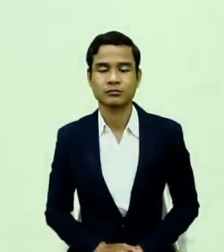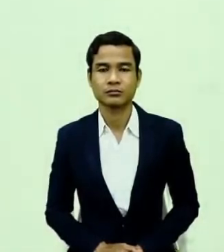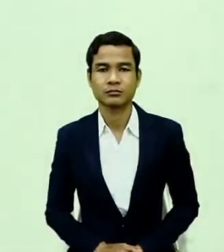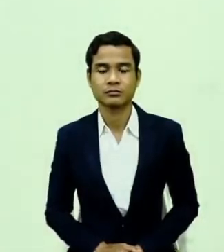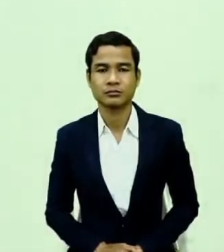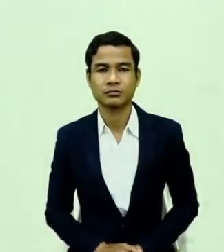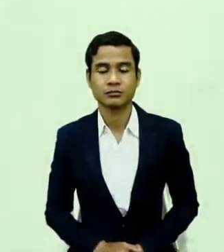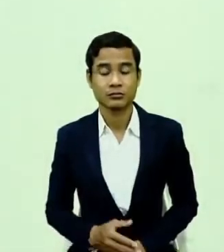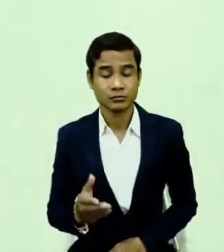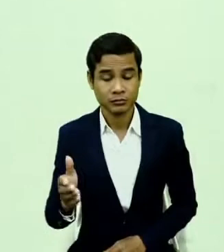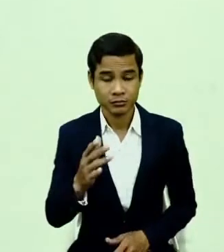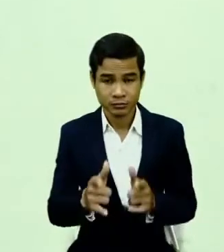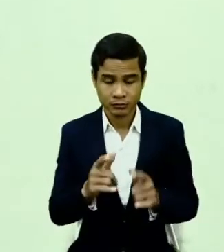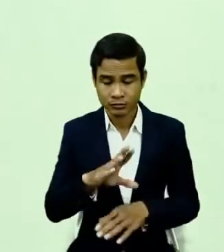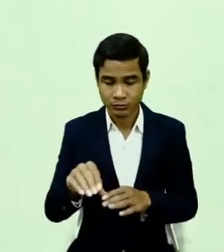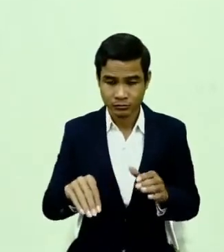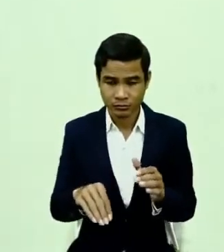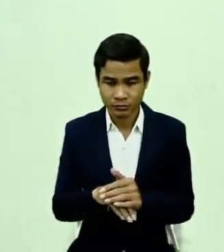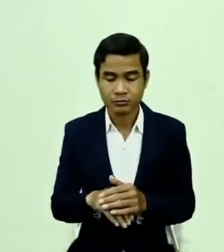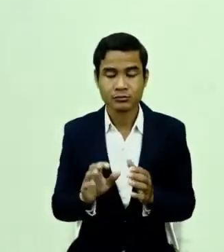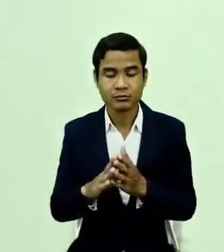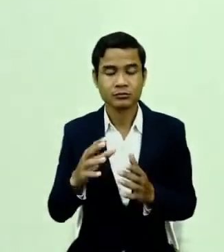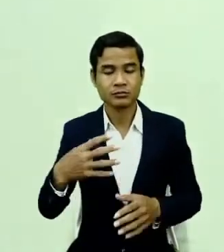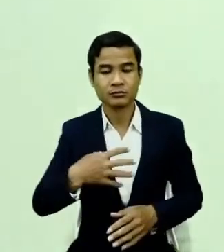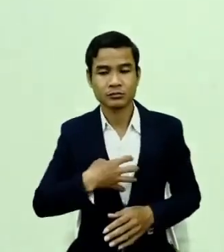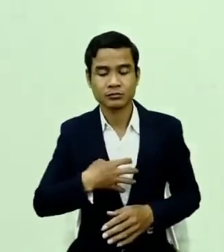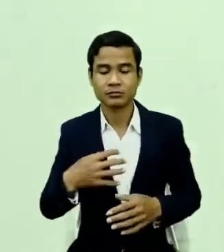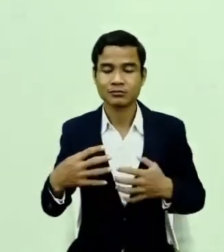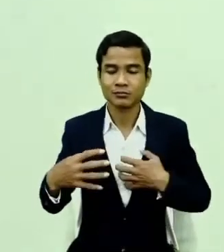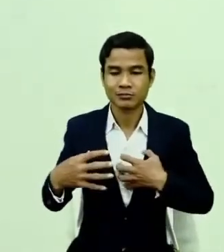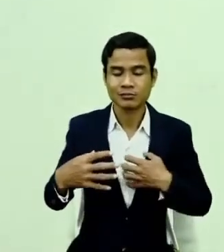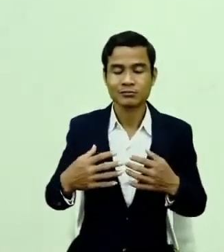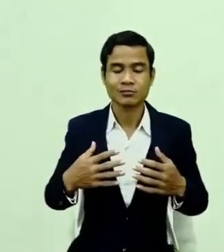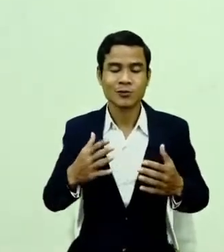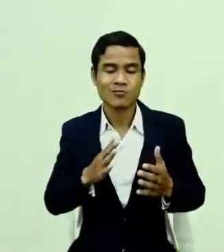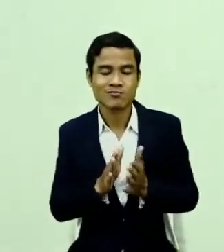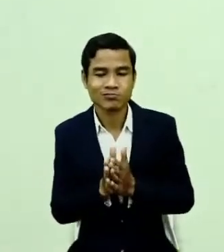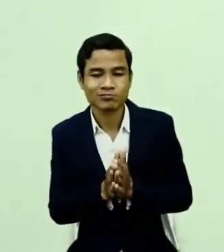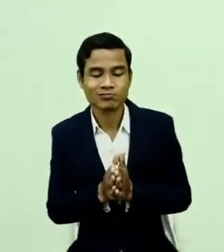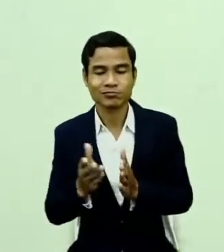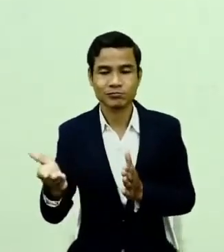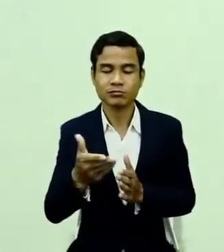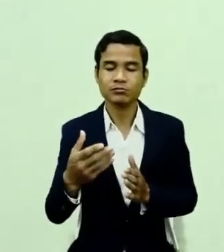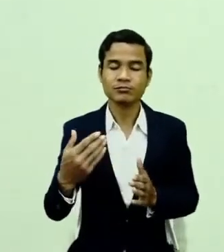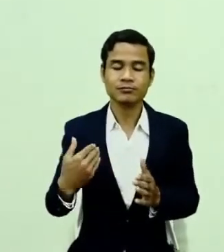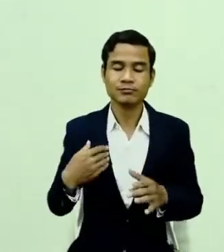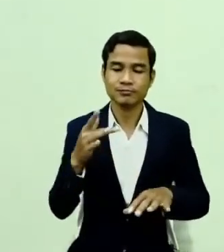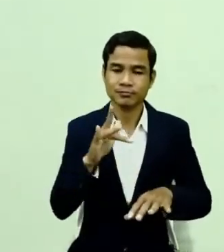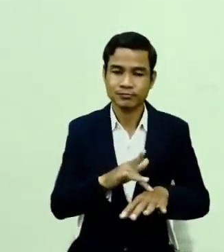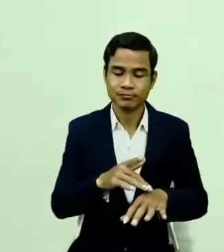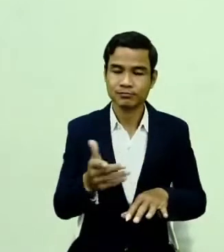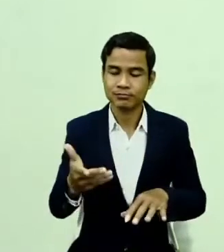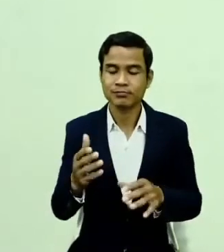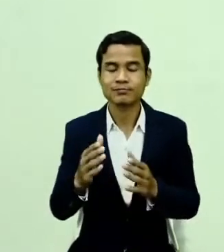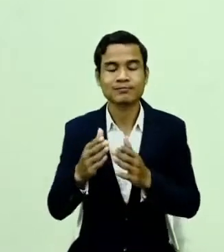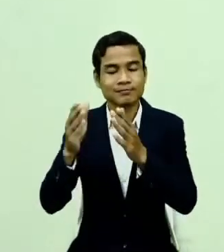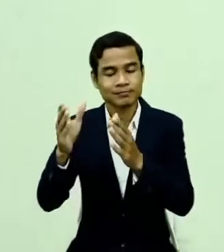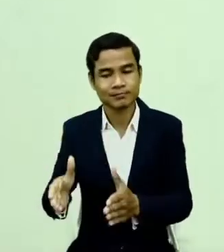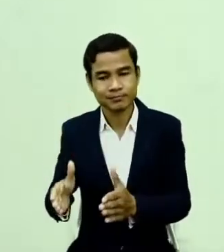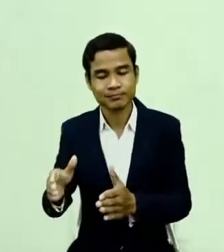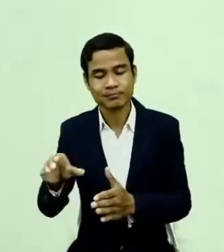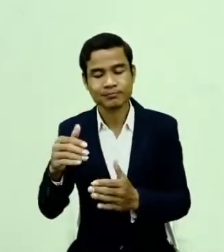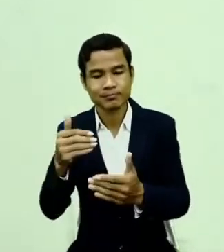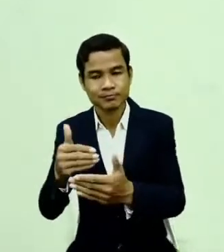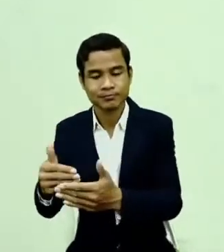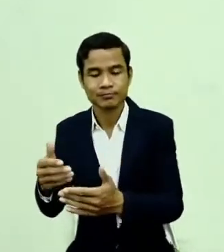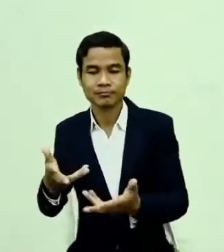chà chẳng bậc cột giang sắp tới chia ca trong bàn phá cốn hay chia sắt phá cốn nọ ta vì miền phá từ lớn nè chết khang